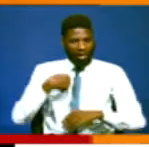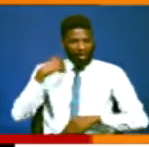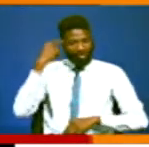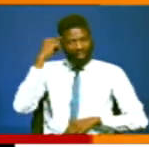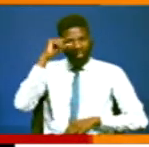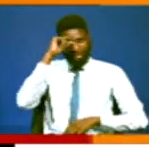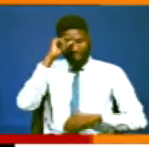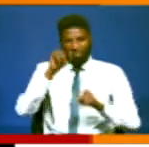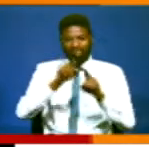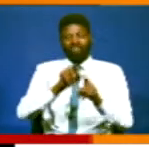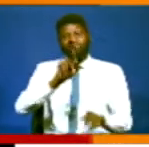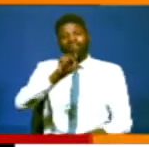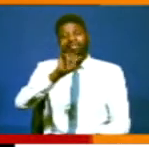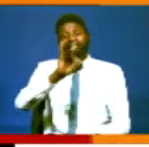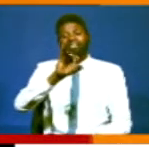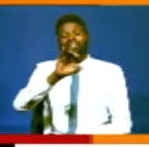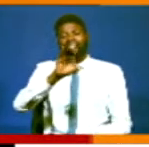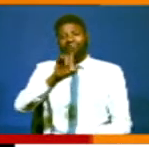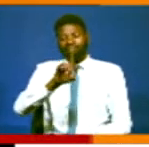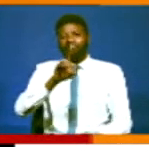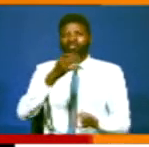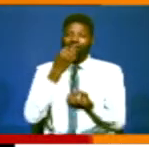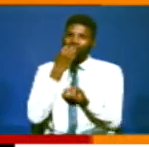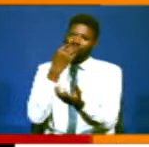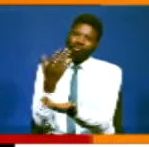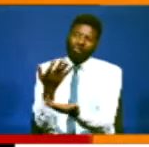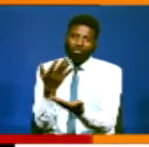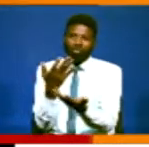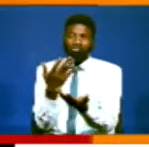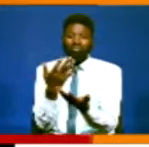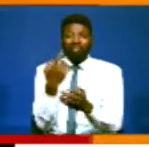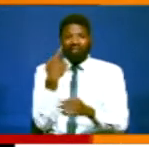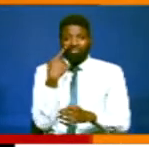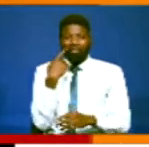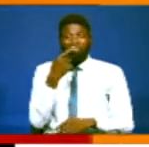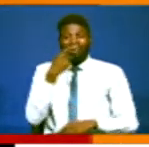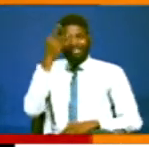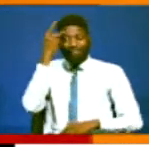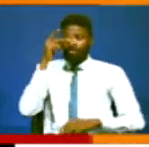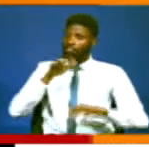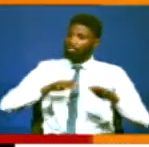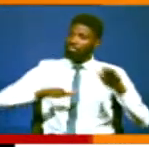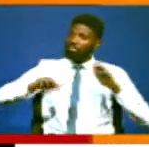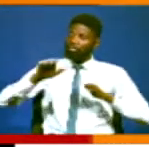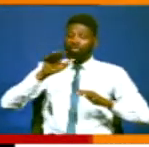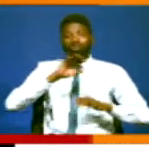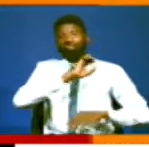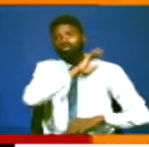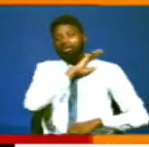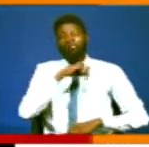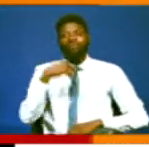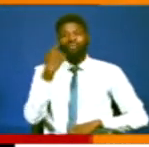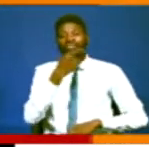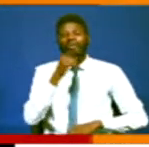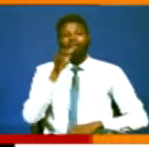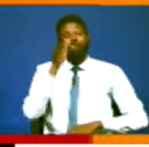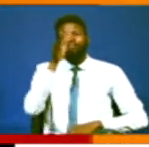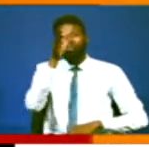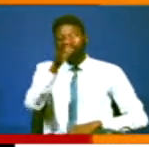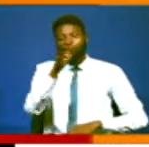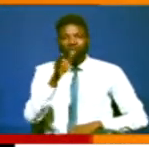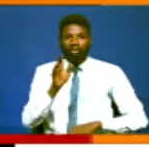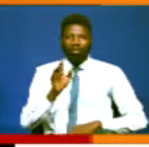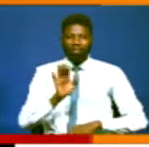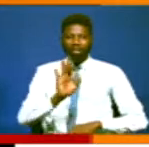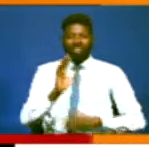mwongozo. Sije kaonekana kwamba wazazi hawajui maramishia wapelekee nani, hawajui kesho itakuwa vipi watoto wao. Kwa hivyo kuna haja ya kuwasiliana